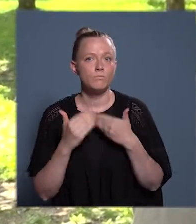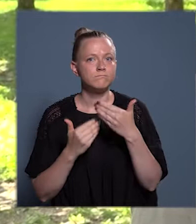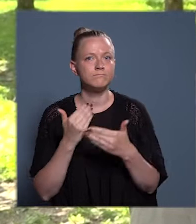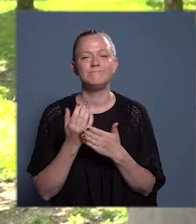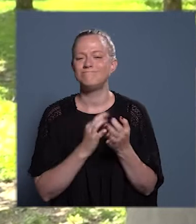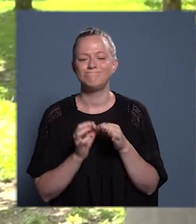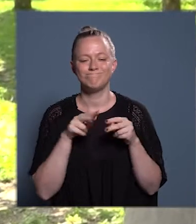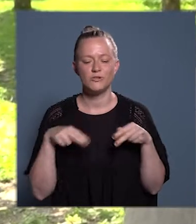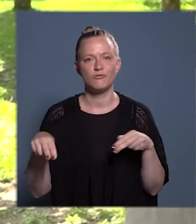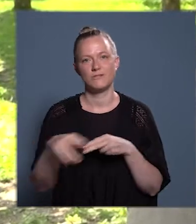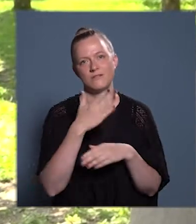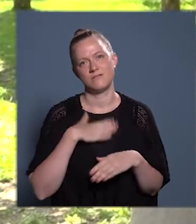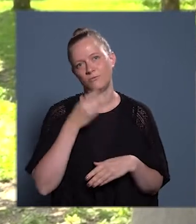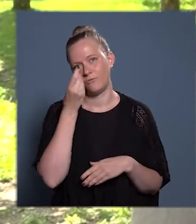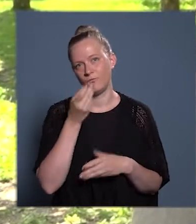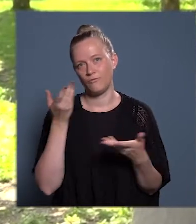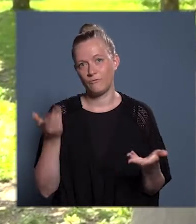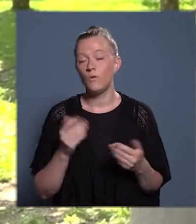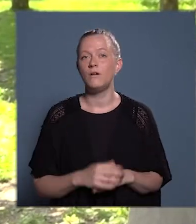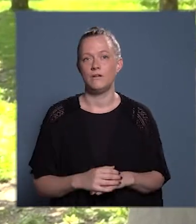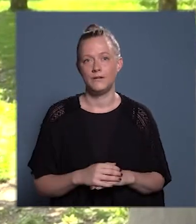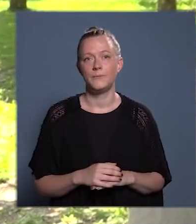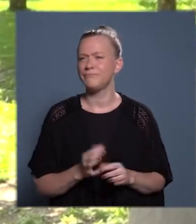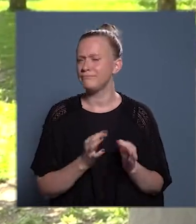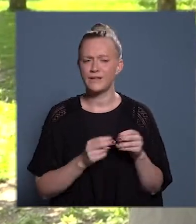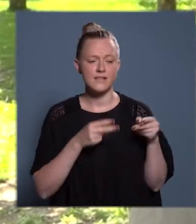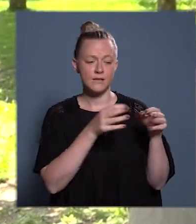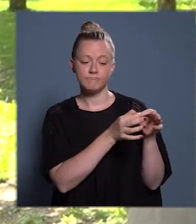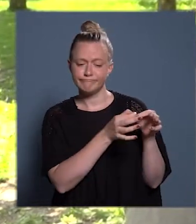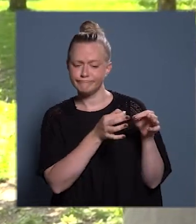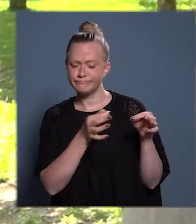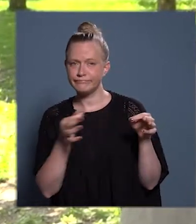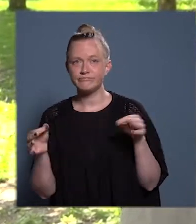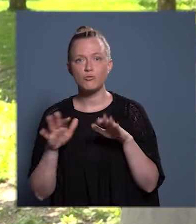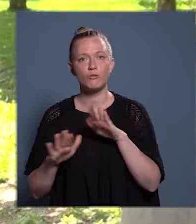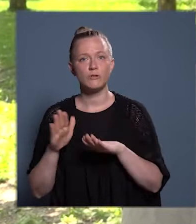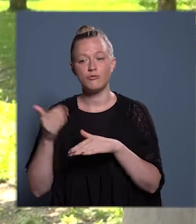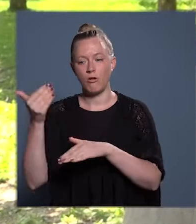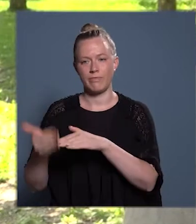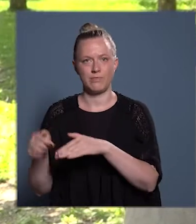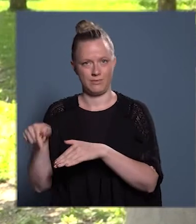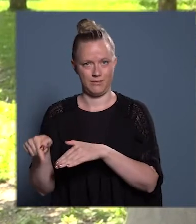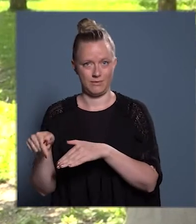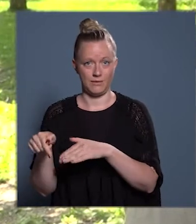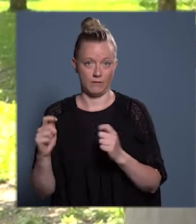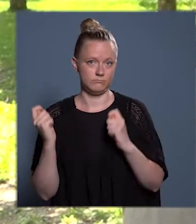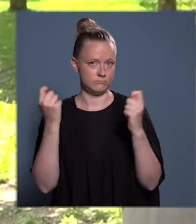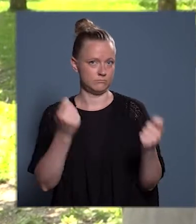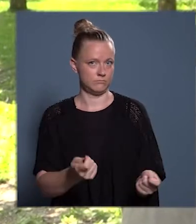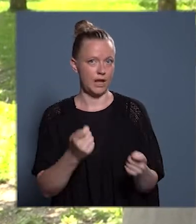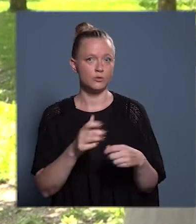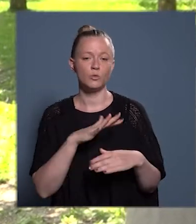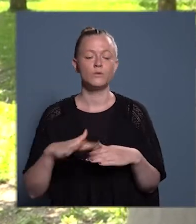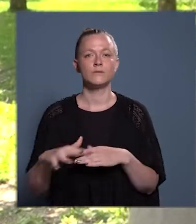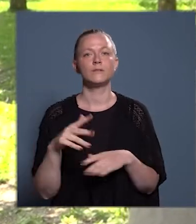szerettük volna, egészen a hídtól le a soroksári határig. Így is adtuk be a térközpályázatos